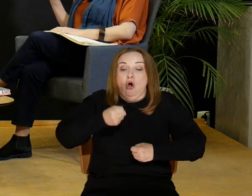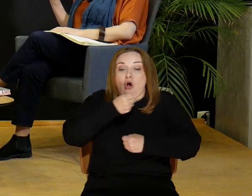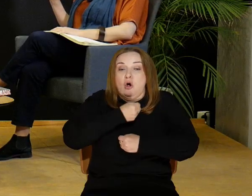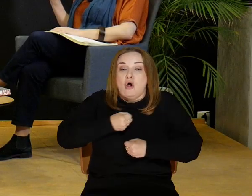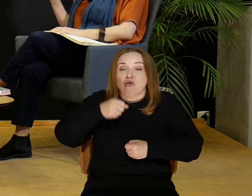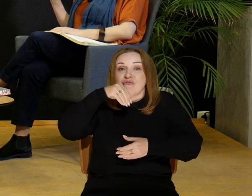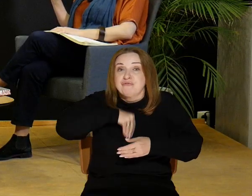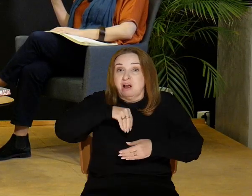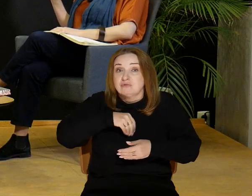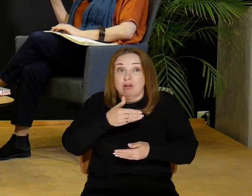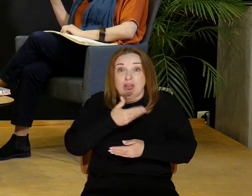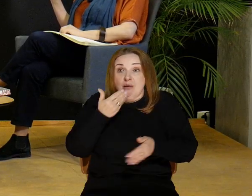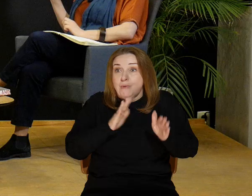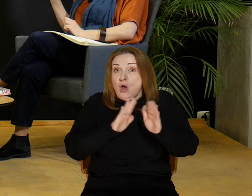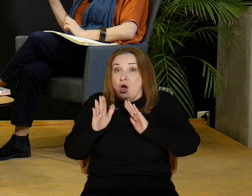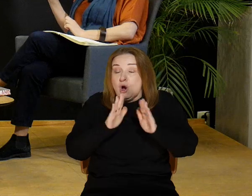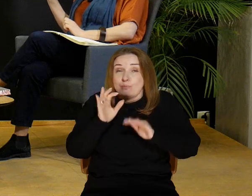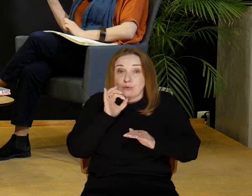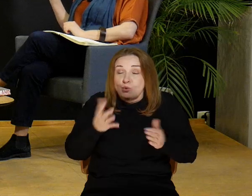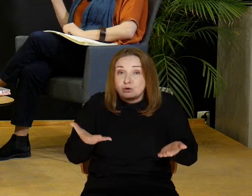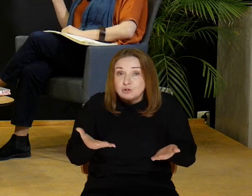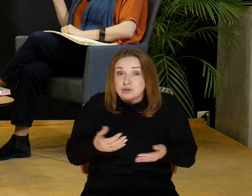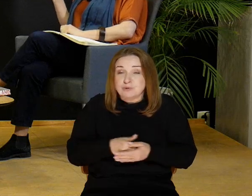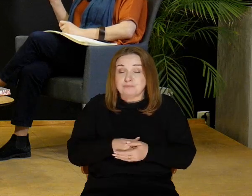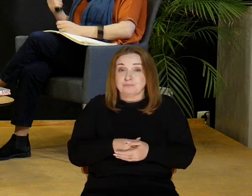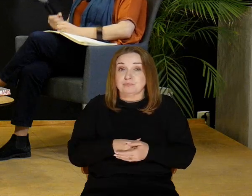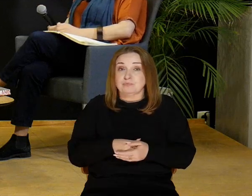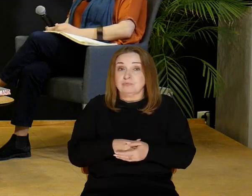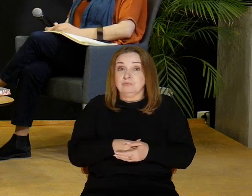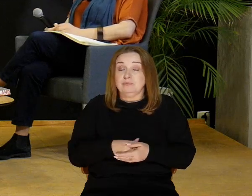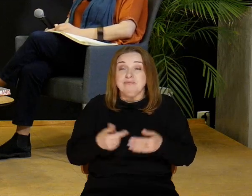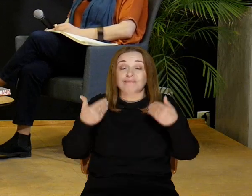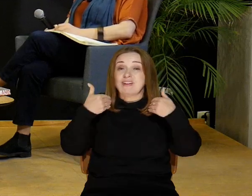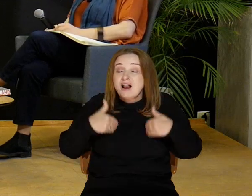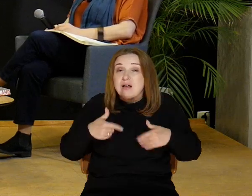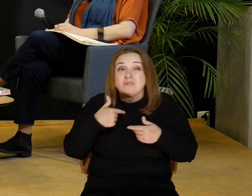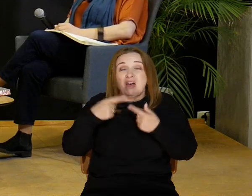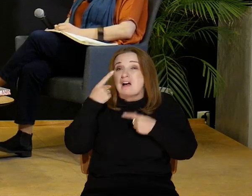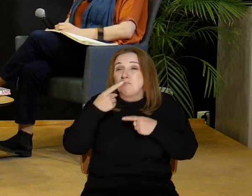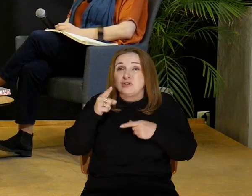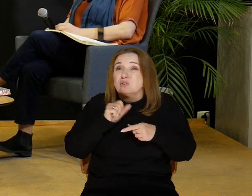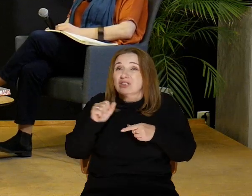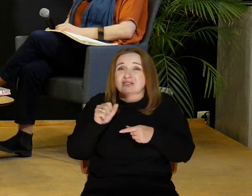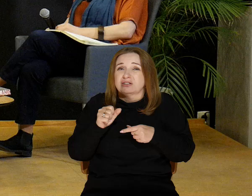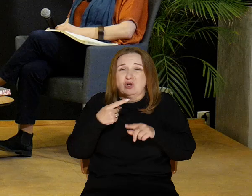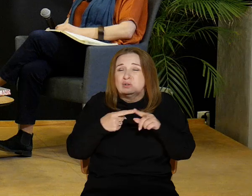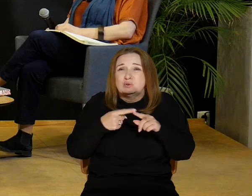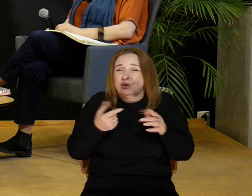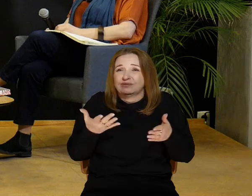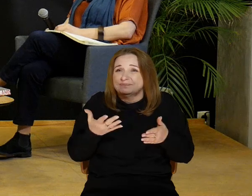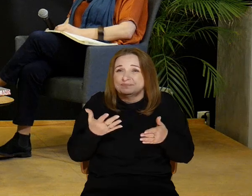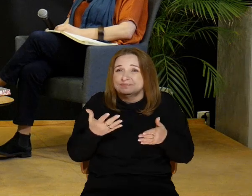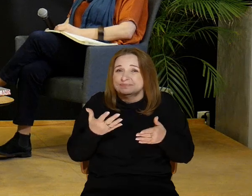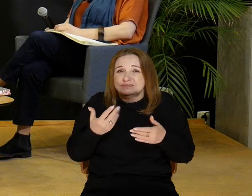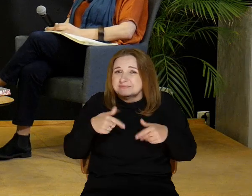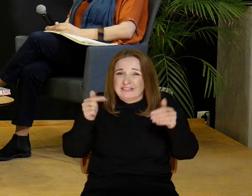nimi zaopiekować, wyjaśnić coś. Jeszcze tylko dodam Borowskiego. Znaczy dla mnie to jest najbardziej jakieś niebywałe zupełnie, że